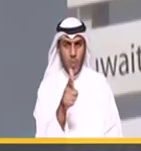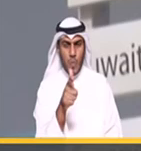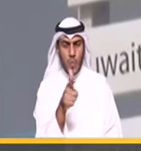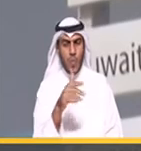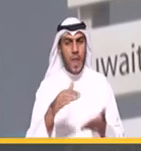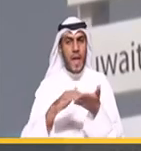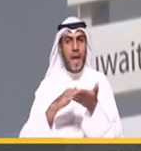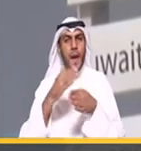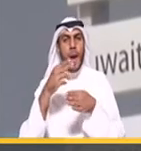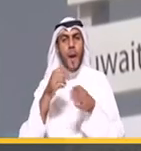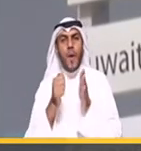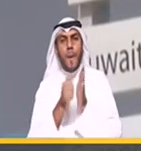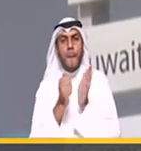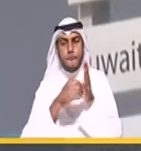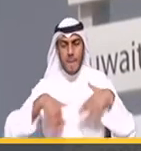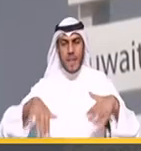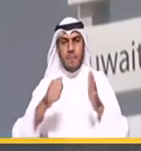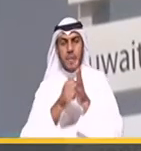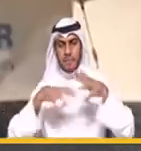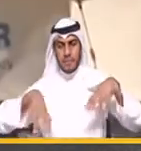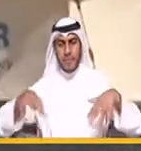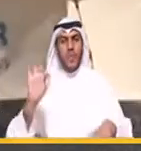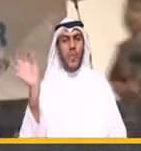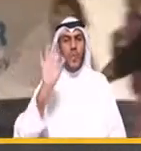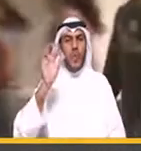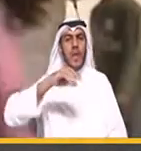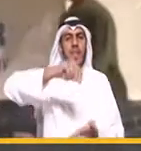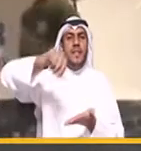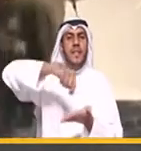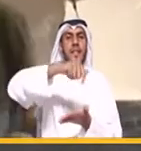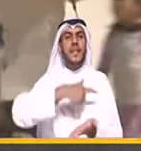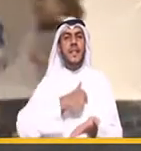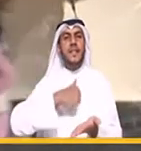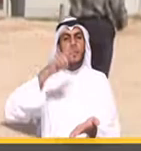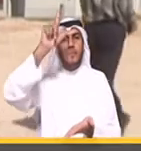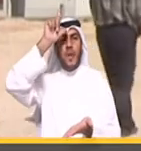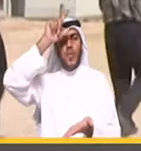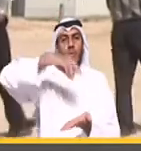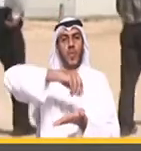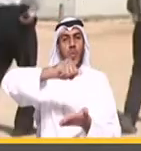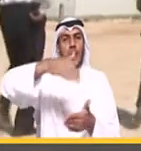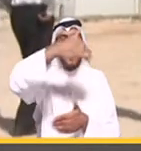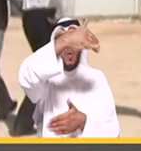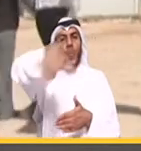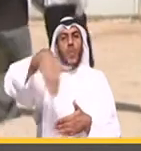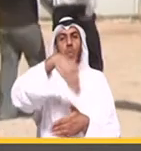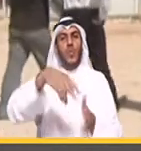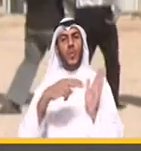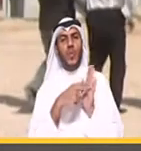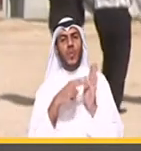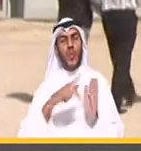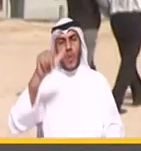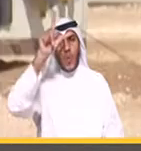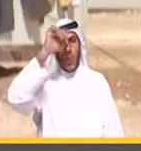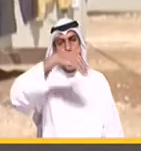الكويت النموذجيه في مخيم الزعتري للاجئين السوريين على الحدود الاردنيه السوريه تعبيرا